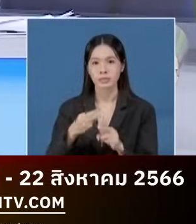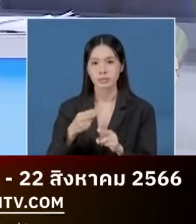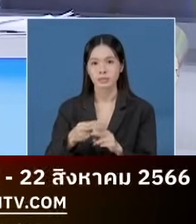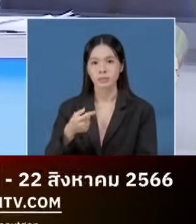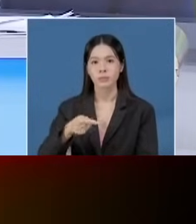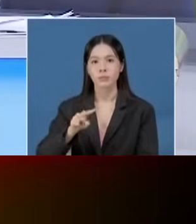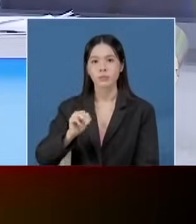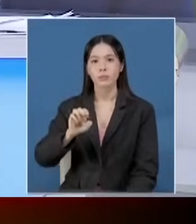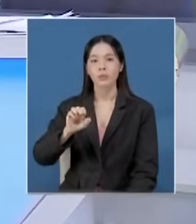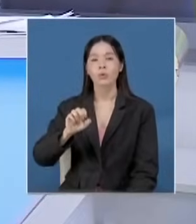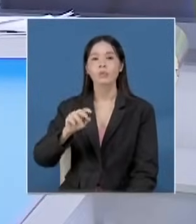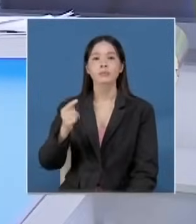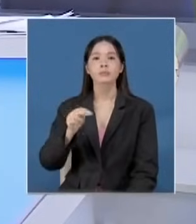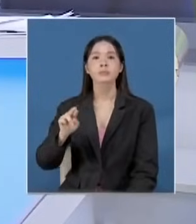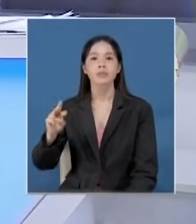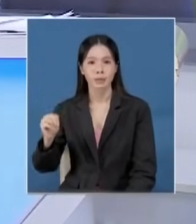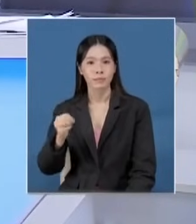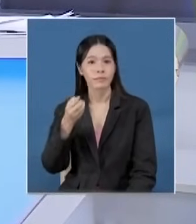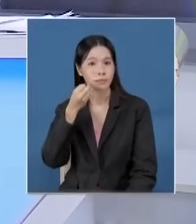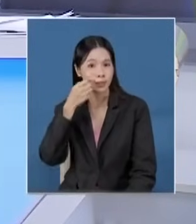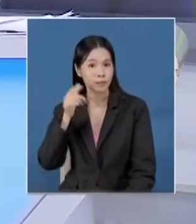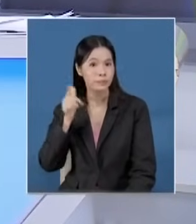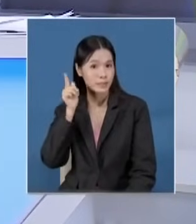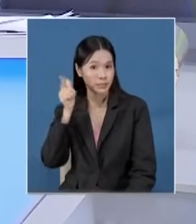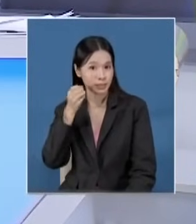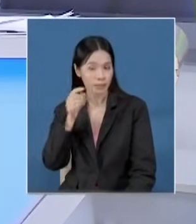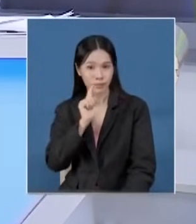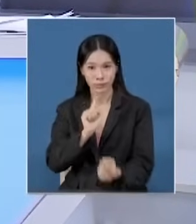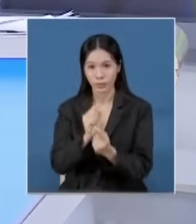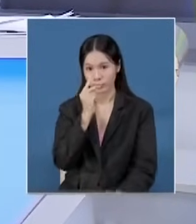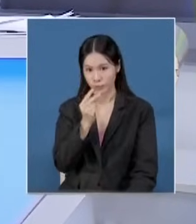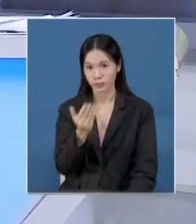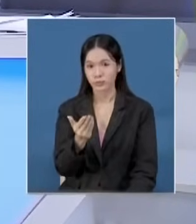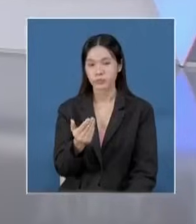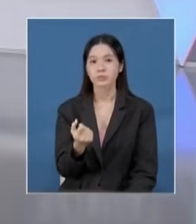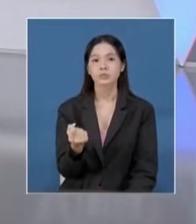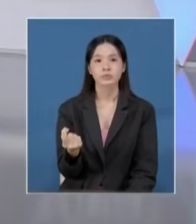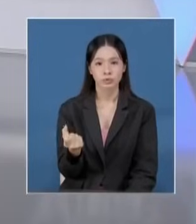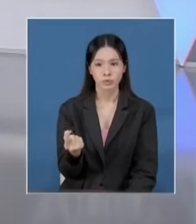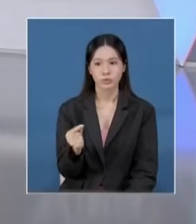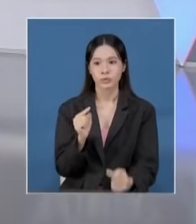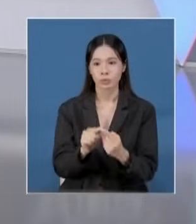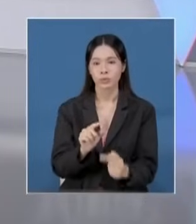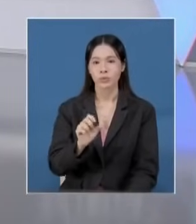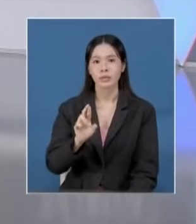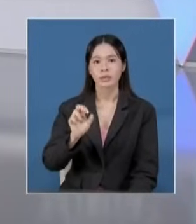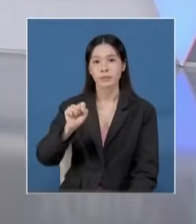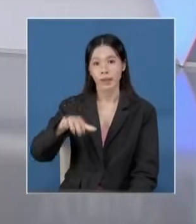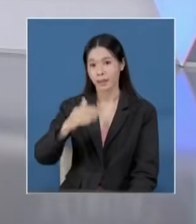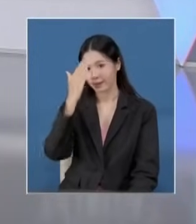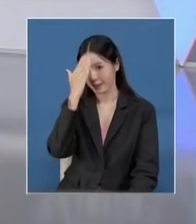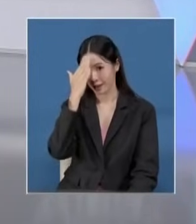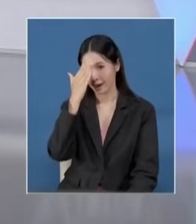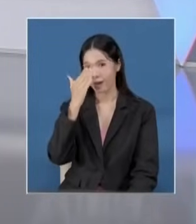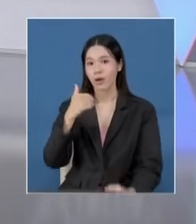ยนะรับคุณทักษิณกลับมาแล้วกลับมาที่สภานะครับเป็นอย่างไรติดตามกับบรรยากาศสดๆนะฮะที่สภาอันนี้เป็นมุมด้านหน้านะครับ